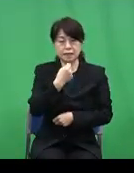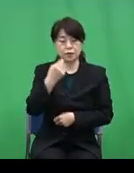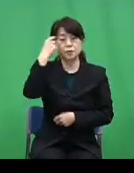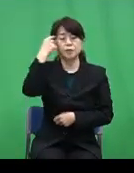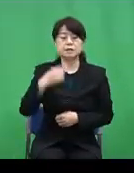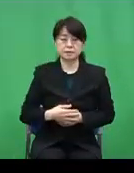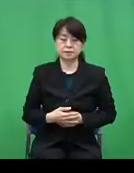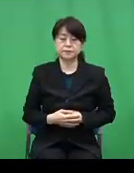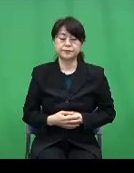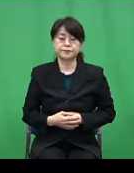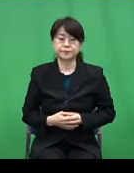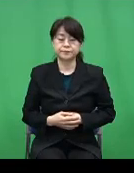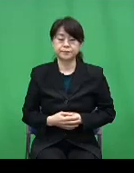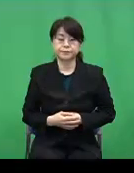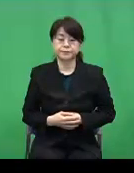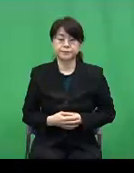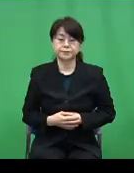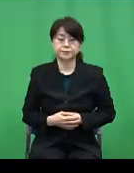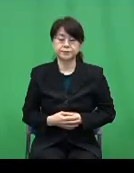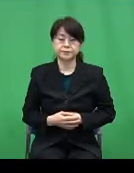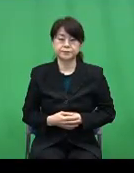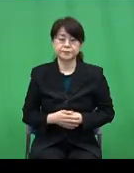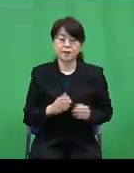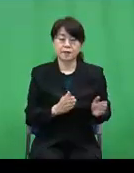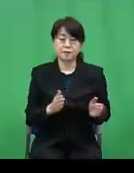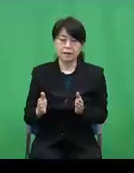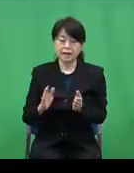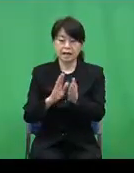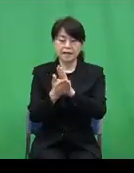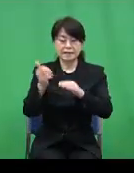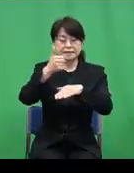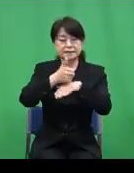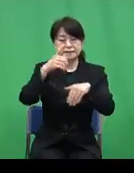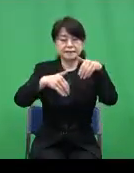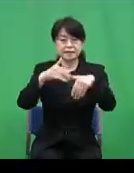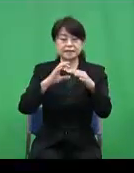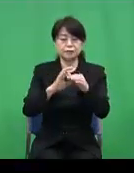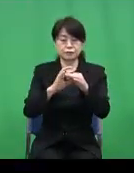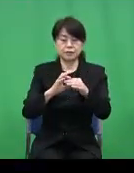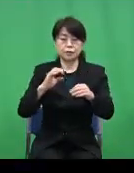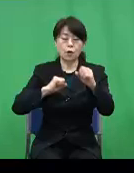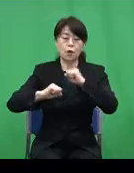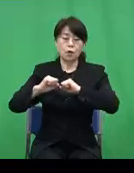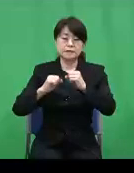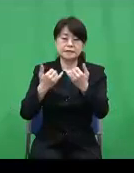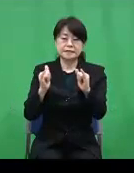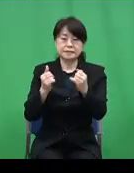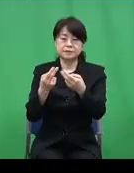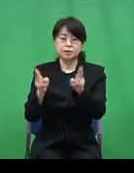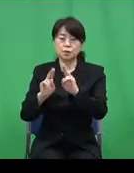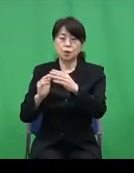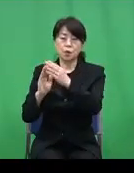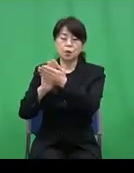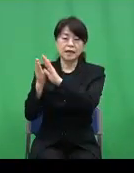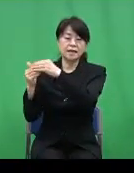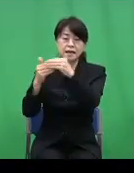ております。それから、まあ、知事選挙についての自民党県連のお話がありましたけれども、まあ、